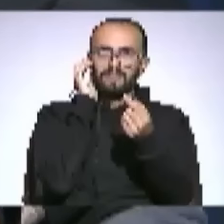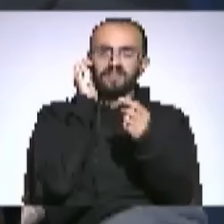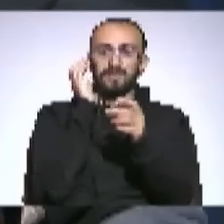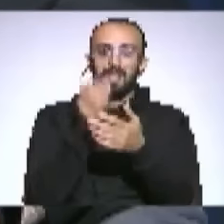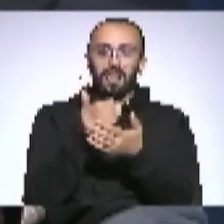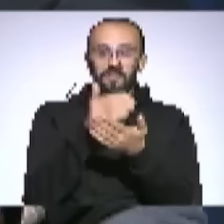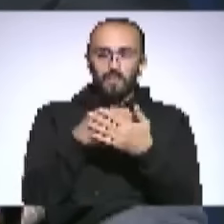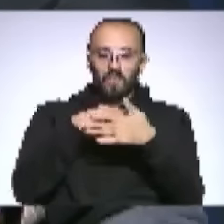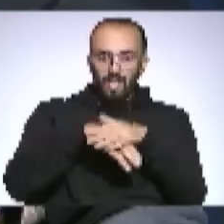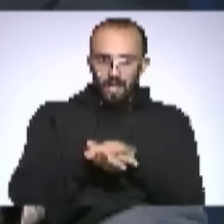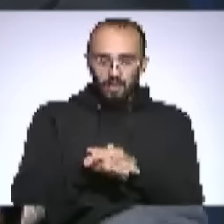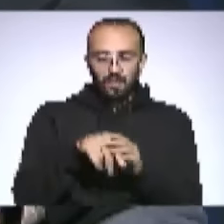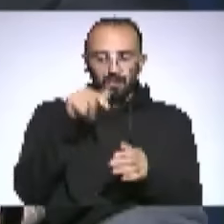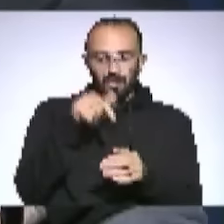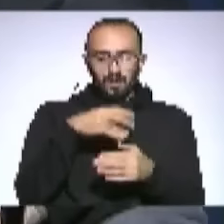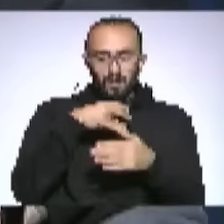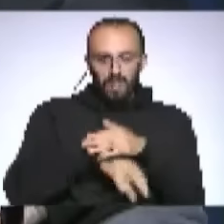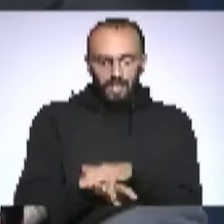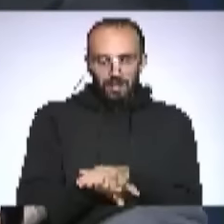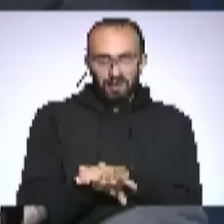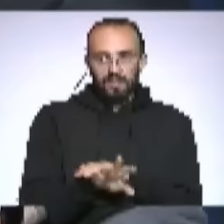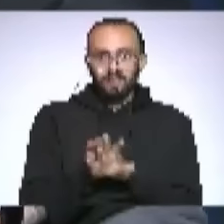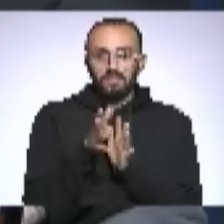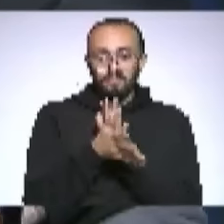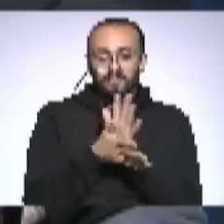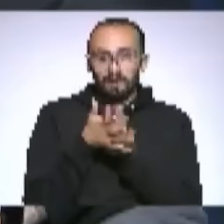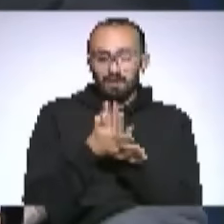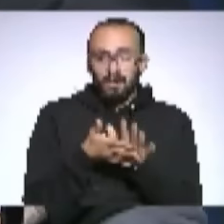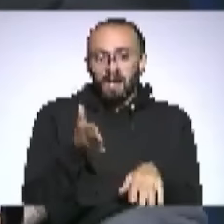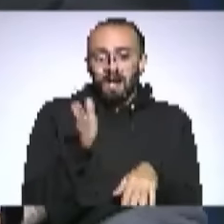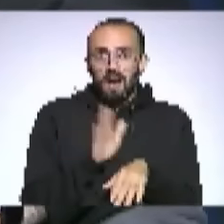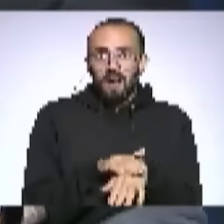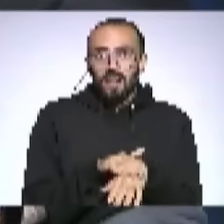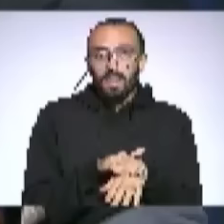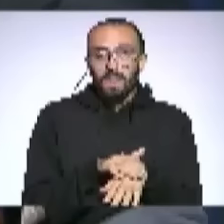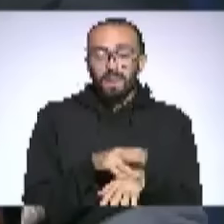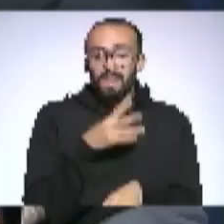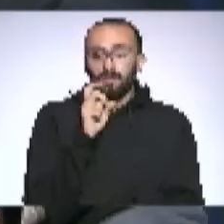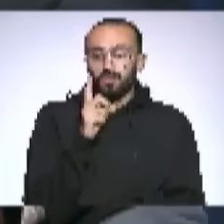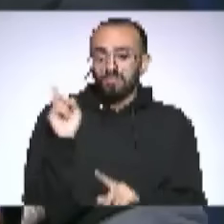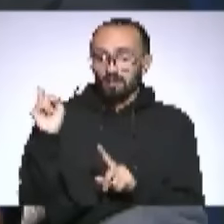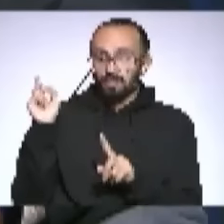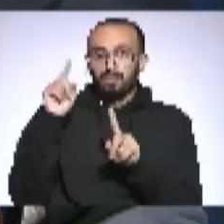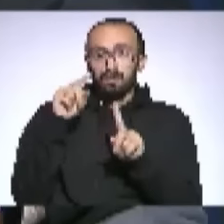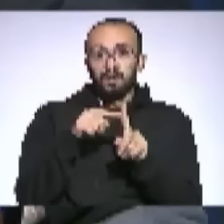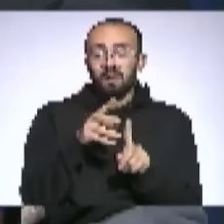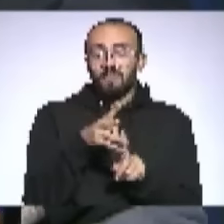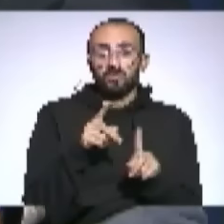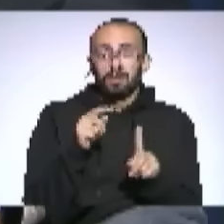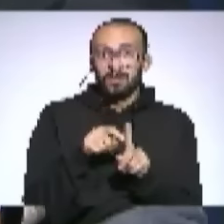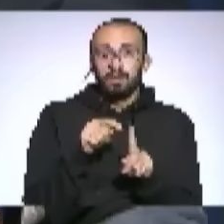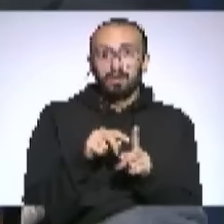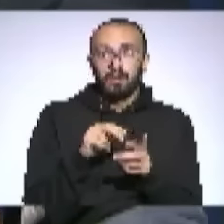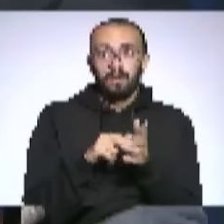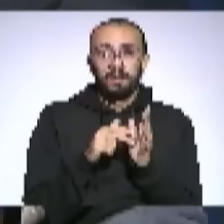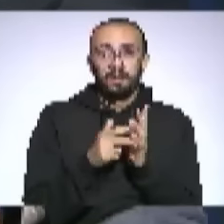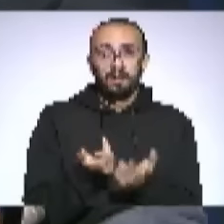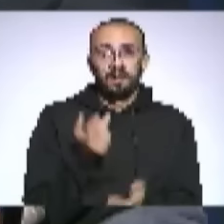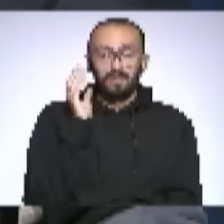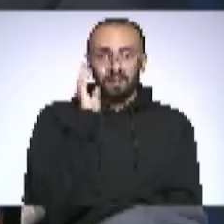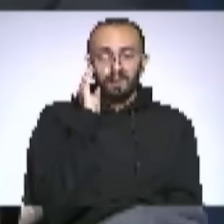قبل الزواج ويوم الزواج بس ما بتكلمنيش على من 2011 ل 2024 يعني 13